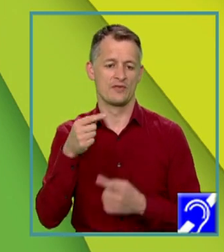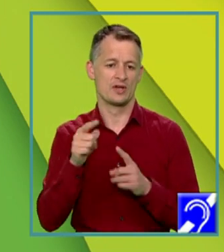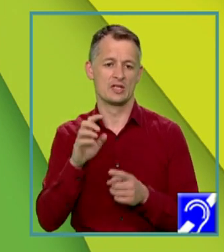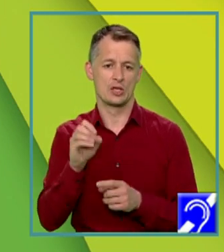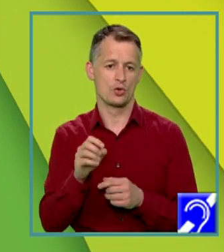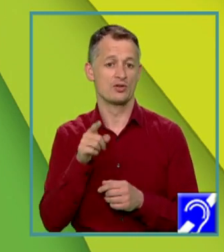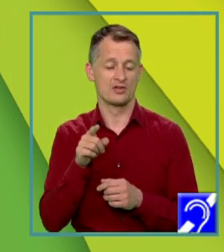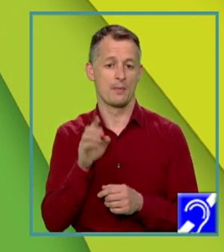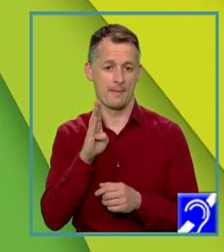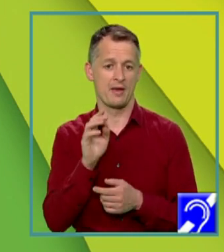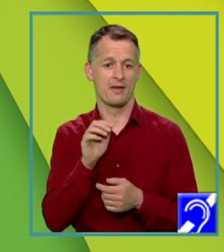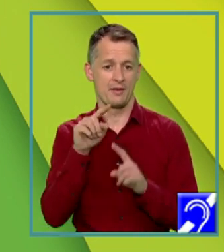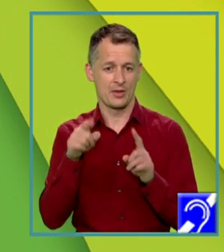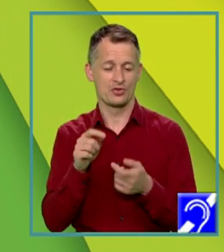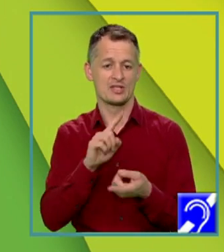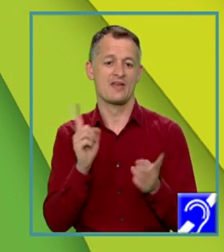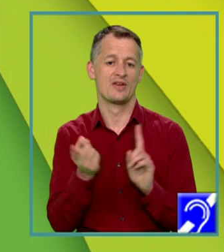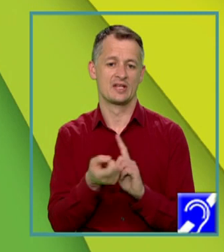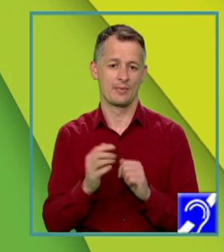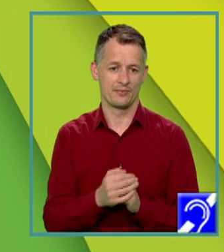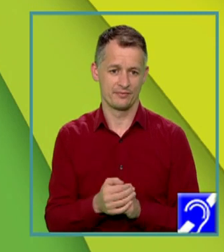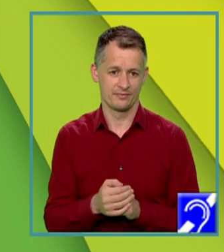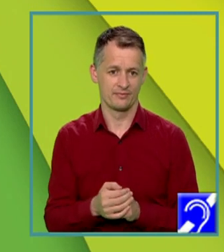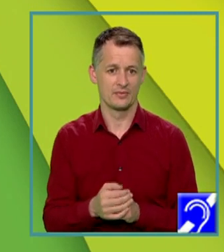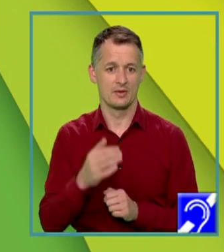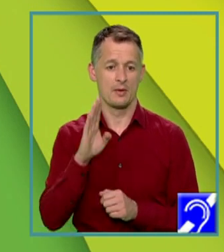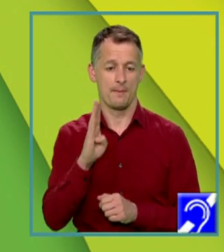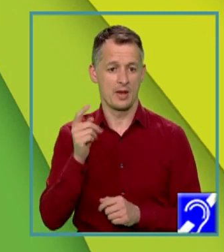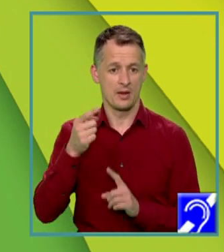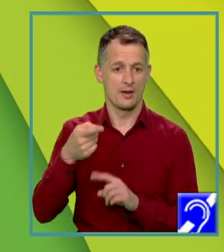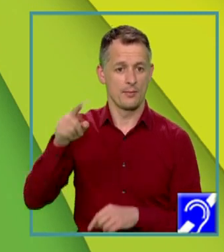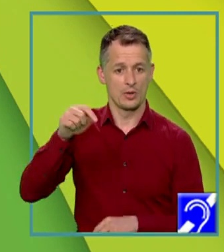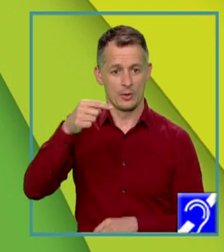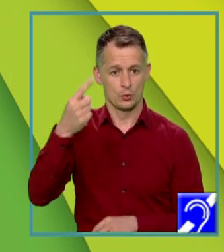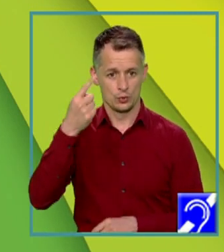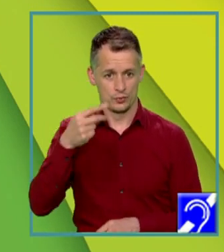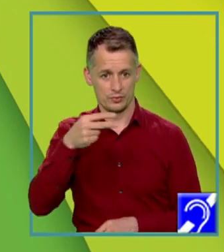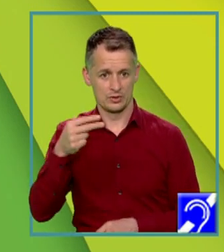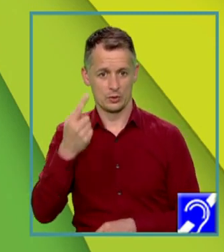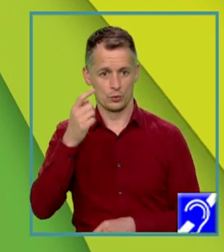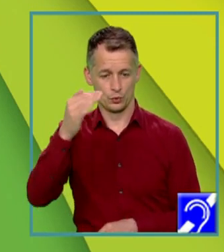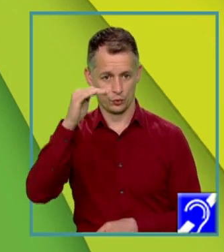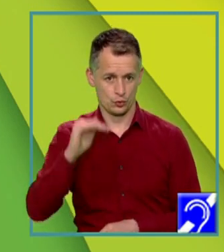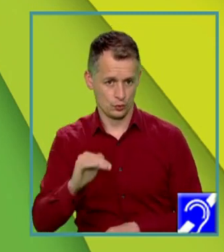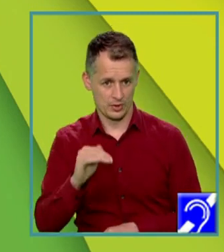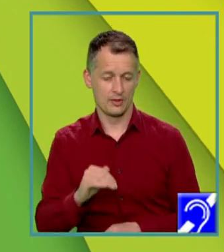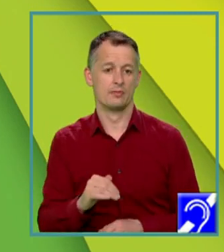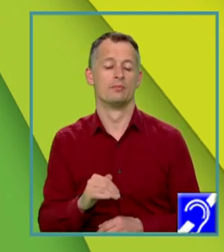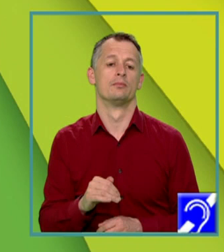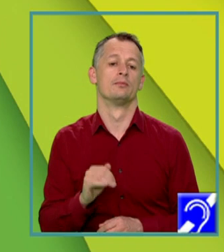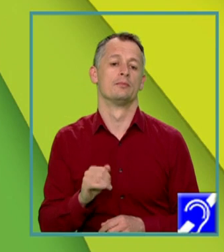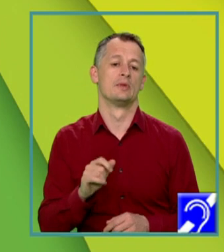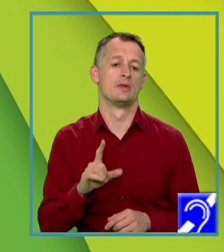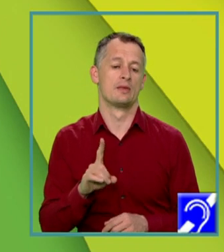este inversabilă calculam inversa matricii pe b la minus 1 este egal cu 1 supra determinant din b h